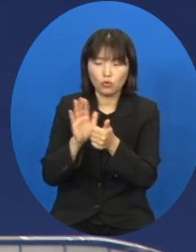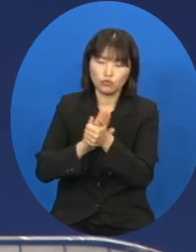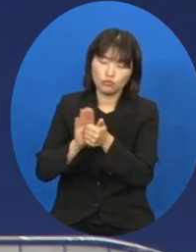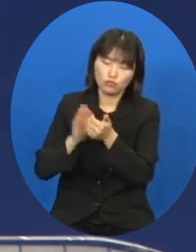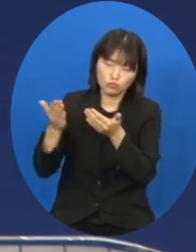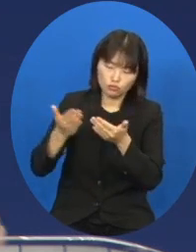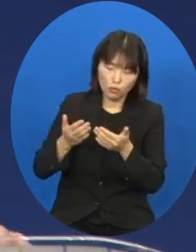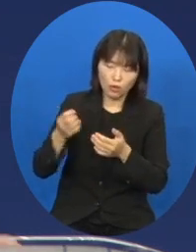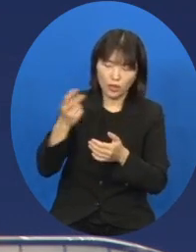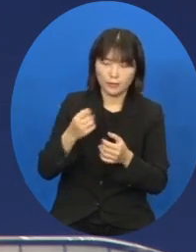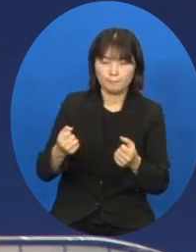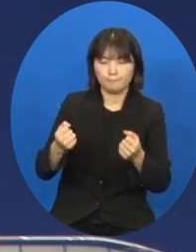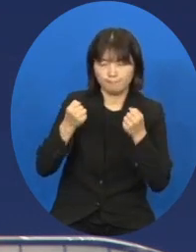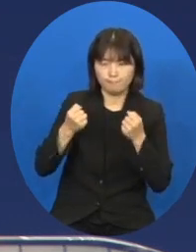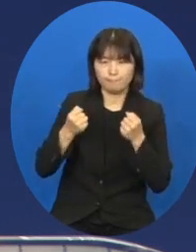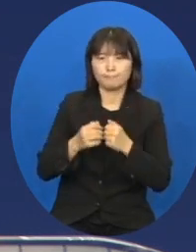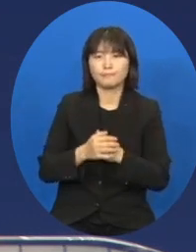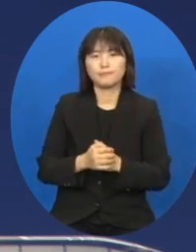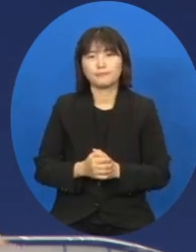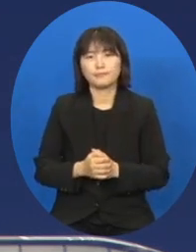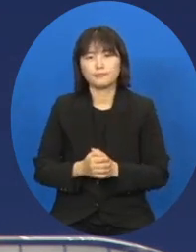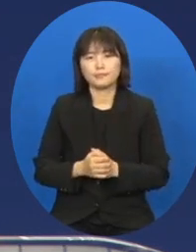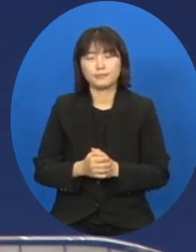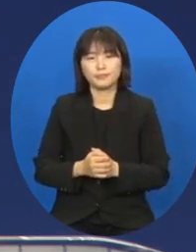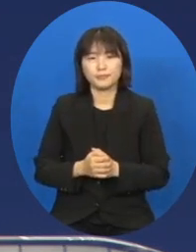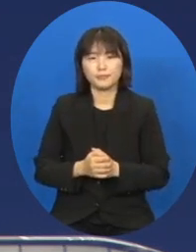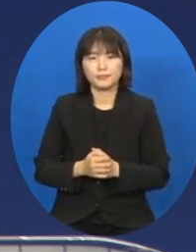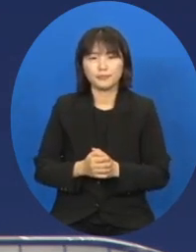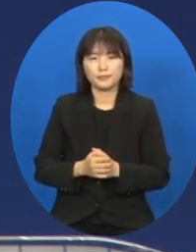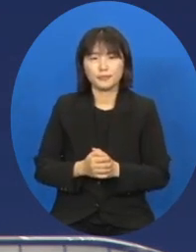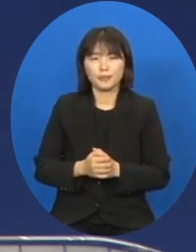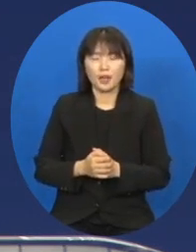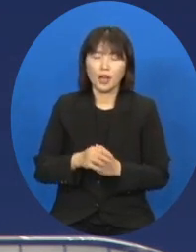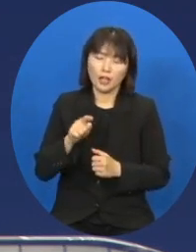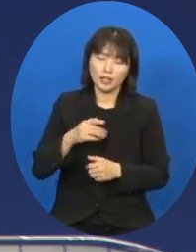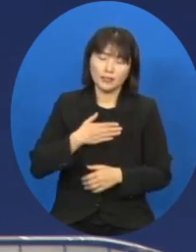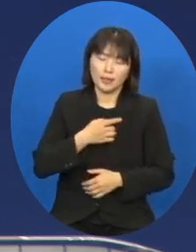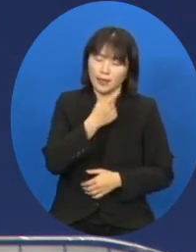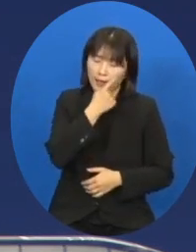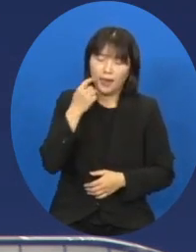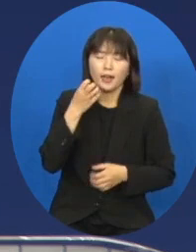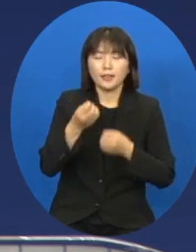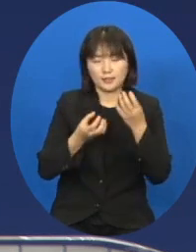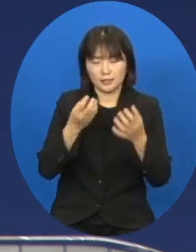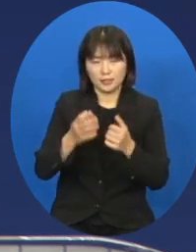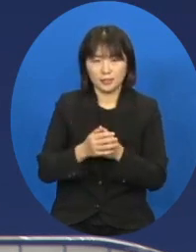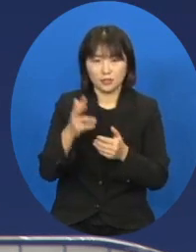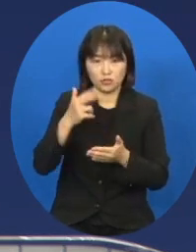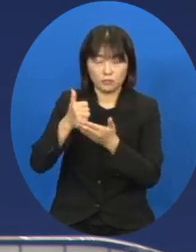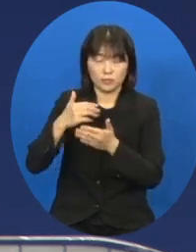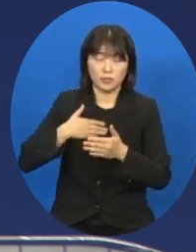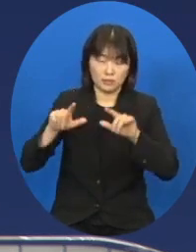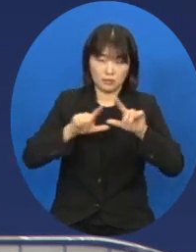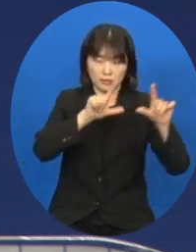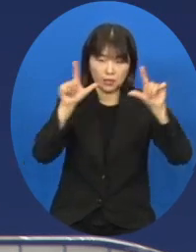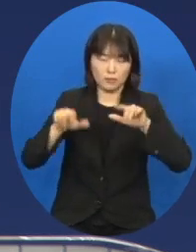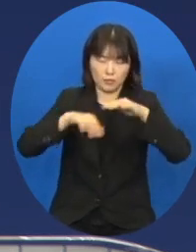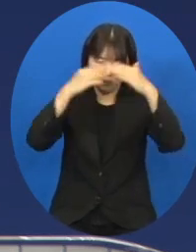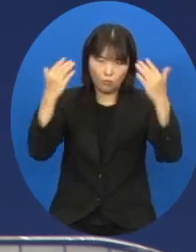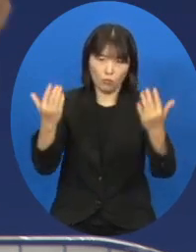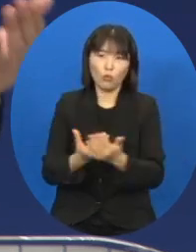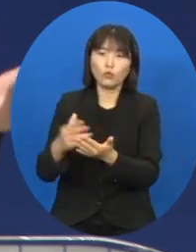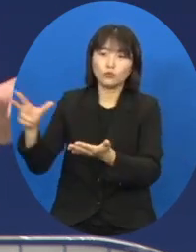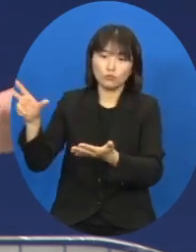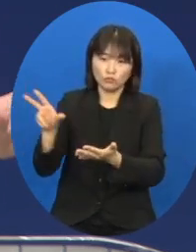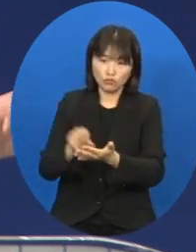그러면서 그분이, 이것이 제 간증입니다. 주님이 제 삶의 모든